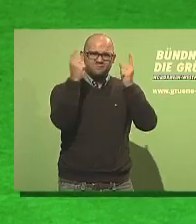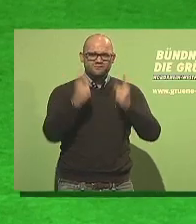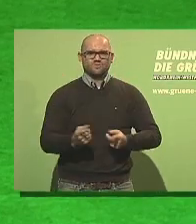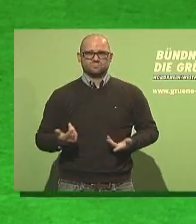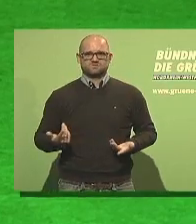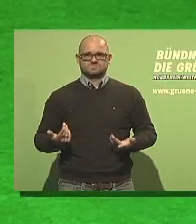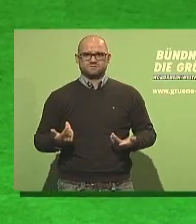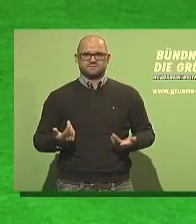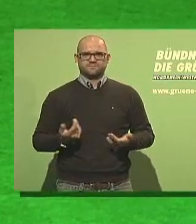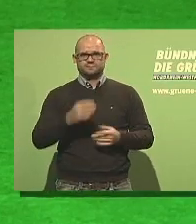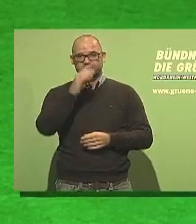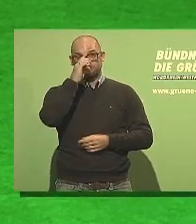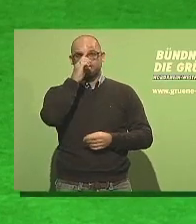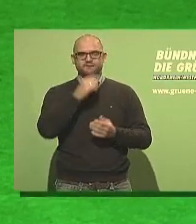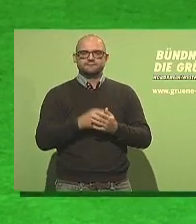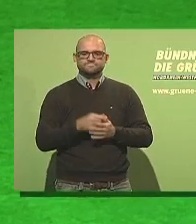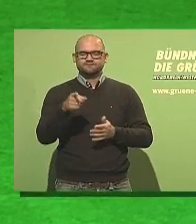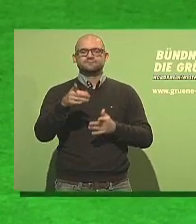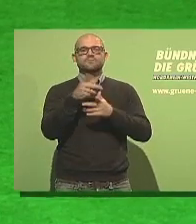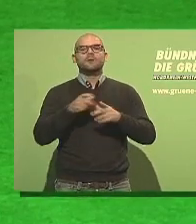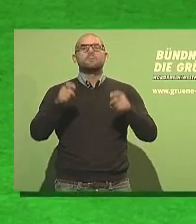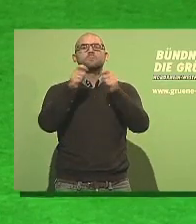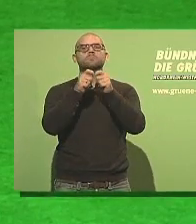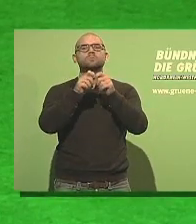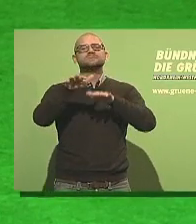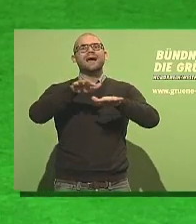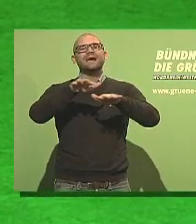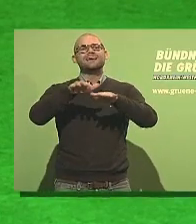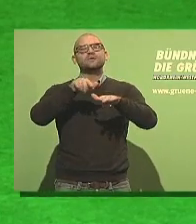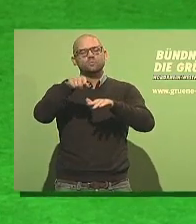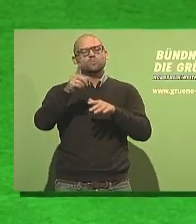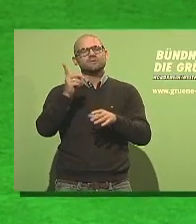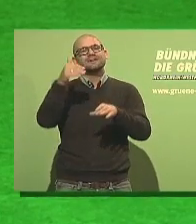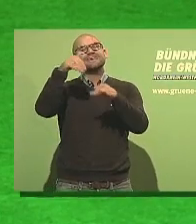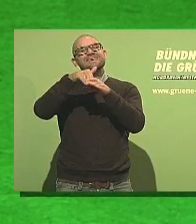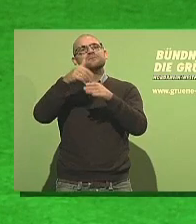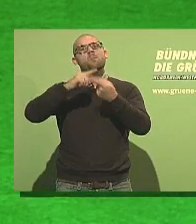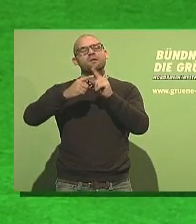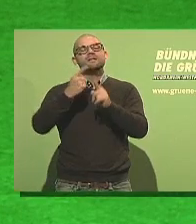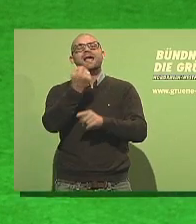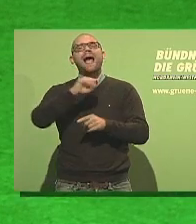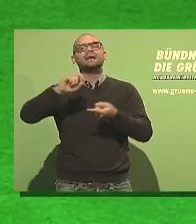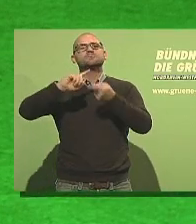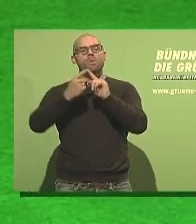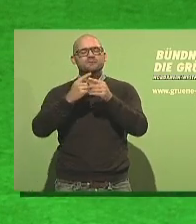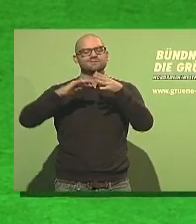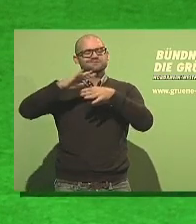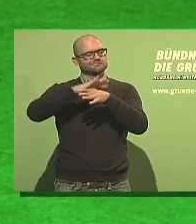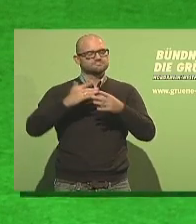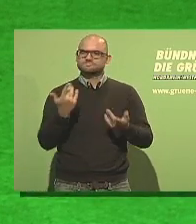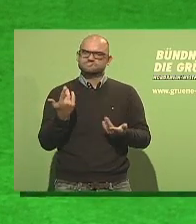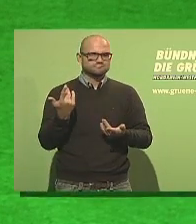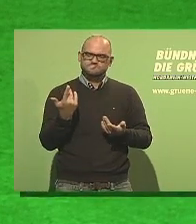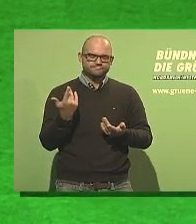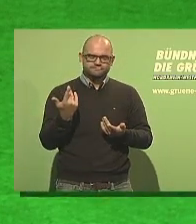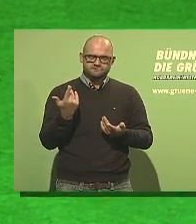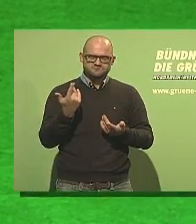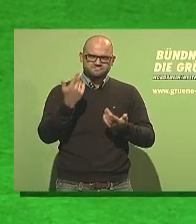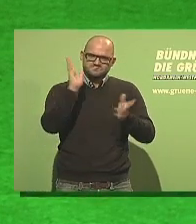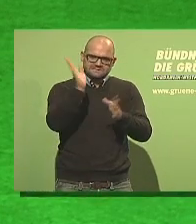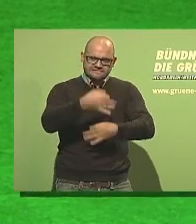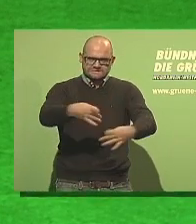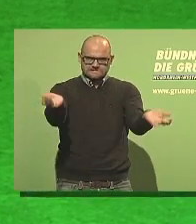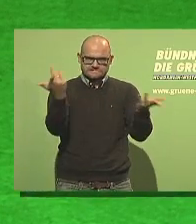Diese Bundesregierung ist auch in der Innen- und Rechtspolitik ein Totalausfall. Sie ist weder ein Gewinn für die Bürgerinnenrechte noch für die Gewährung